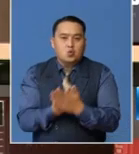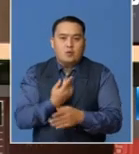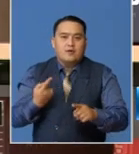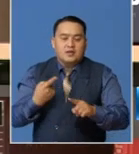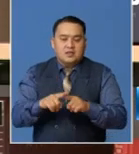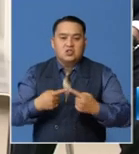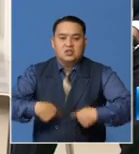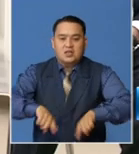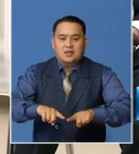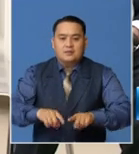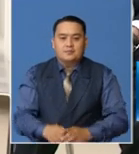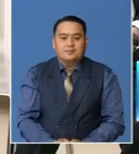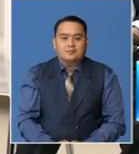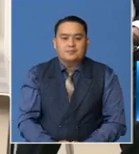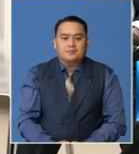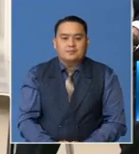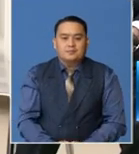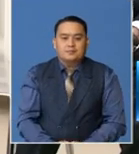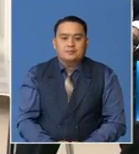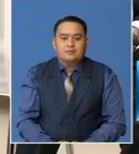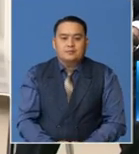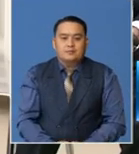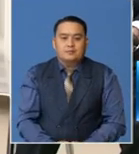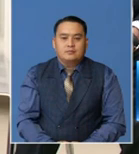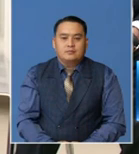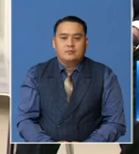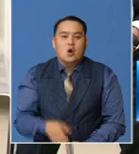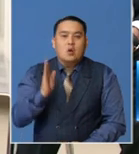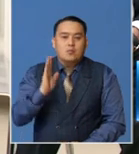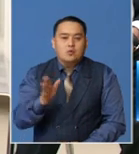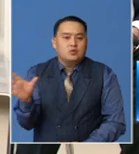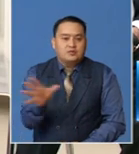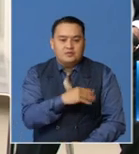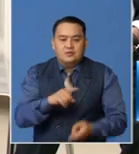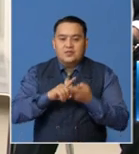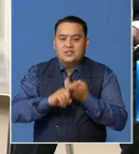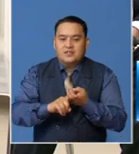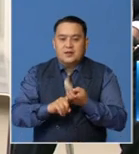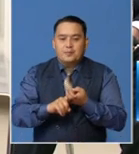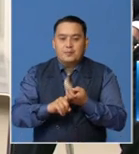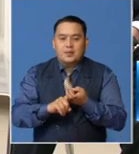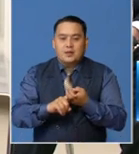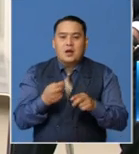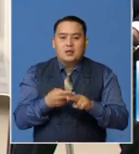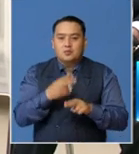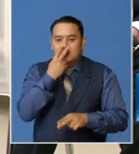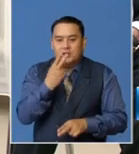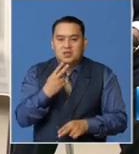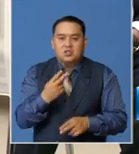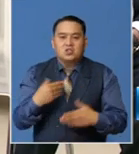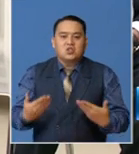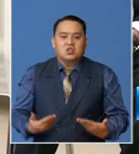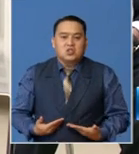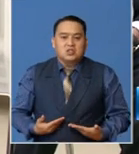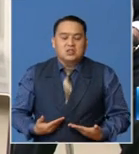территорий естественно будущее все связано с этим раньше как бы там к этому смотрелись жизни